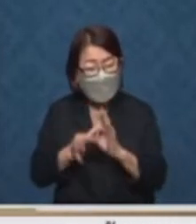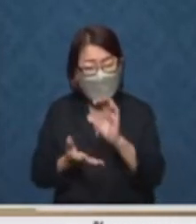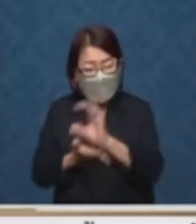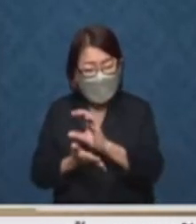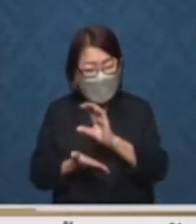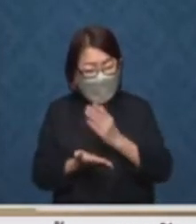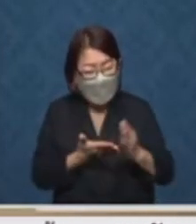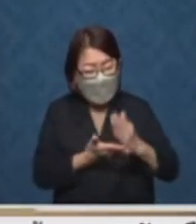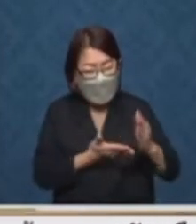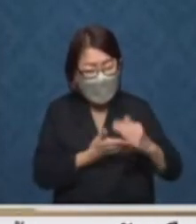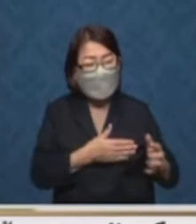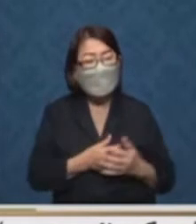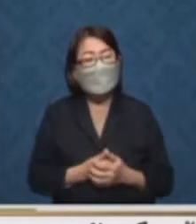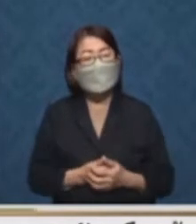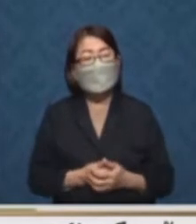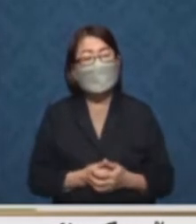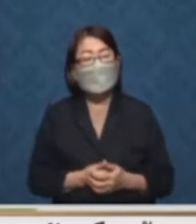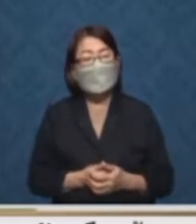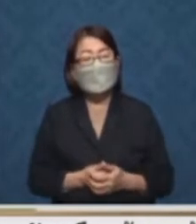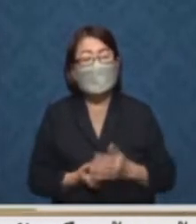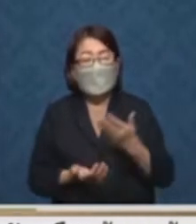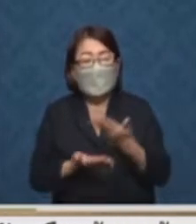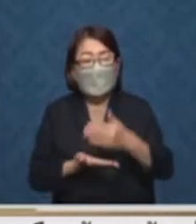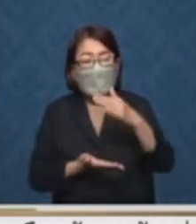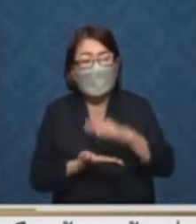การเรือดำน้ำทั้งหมดเนี่ย